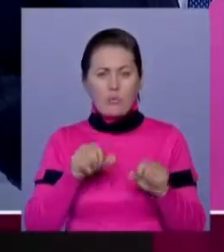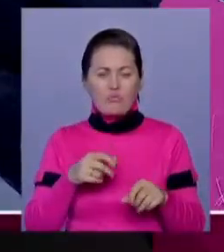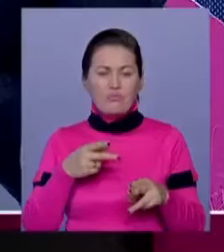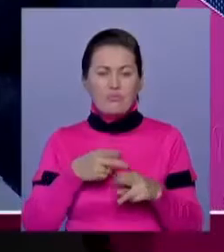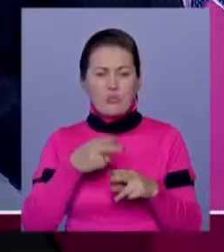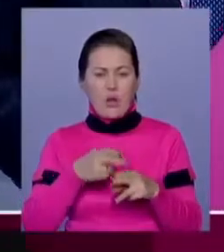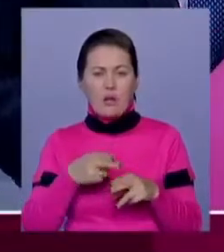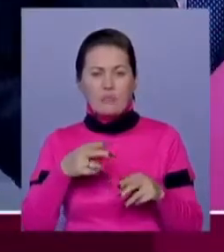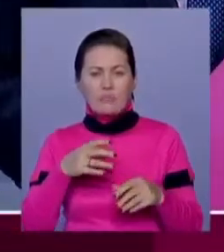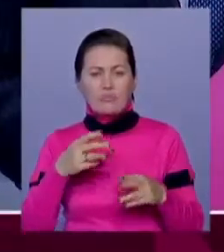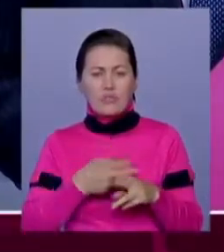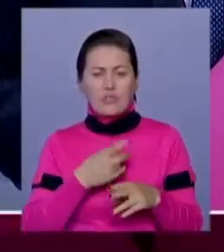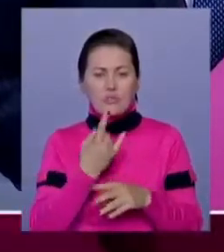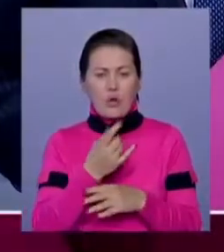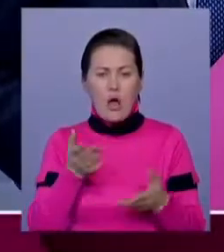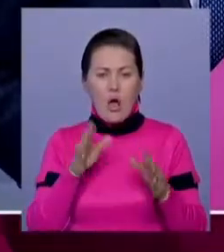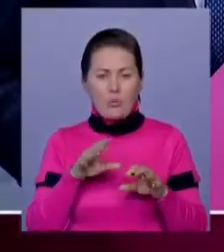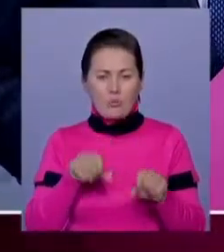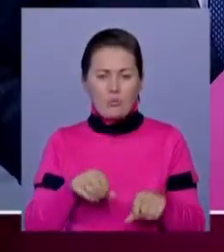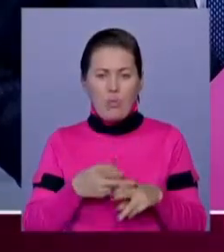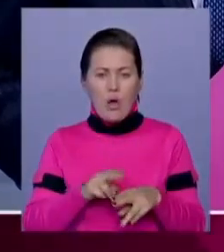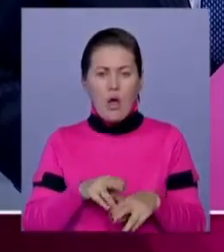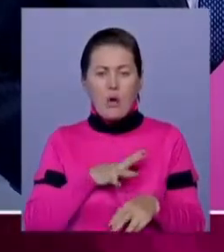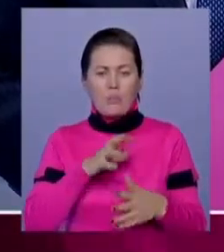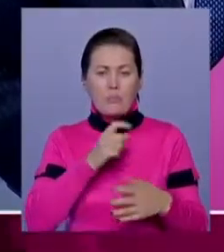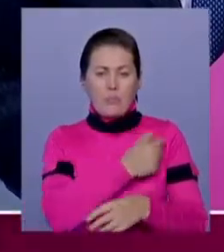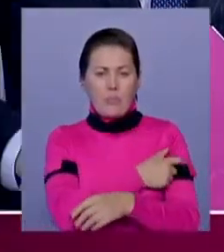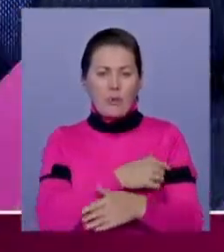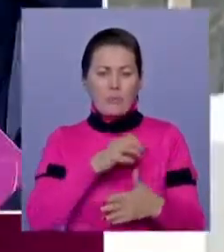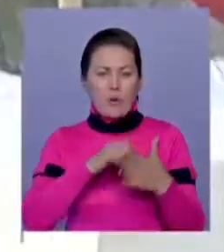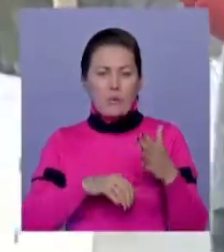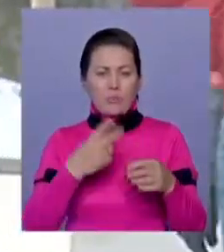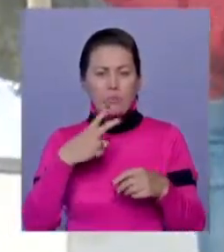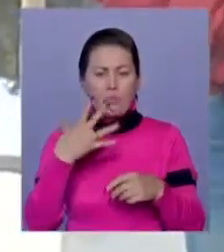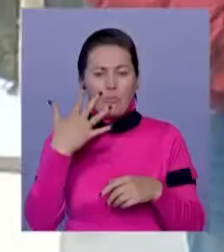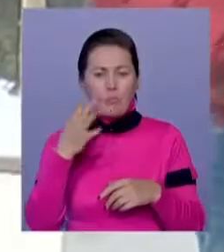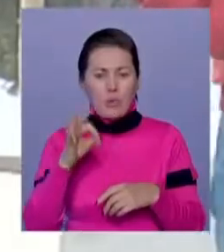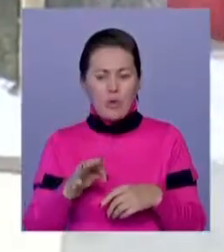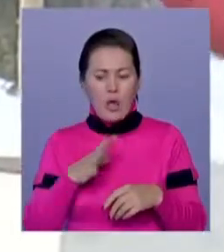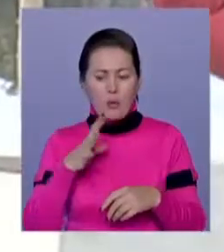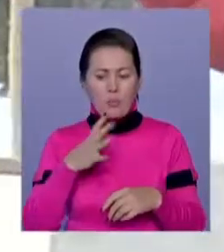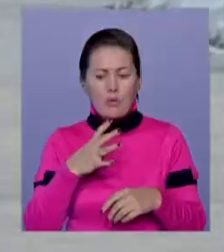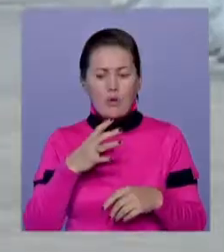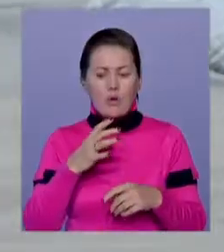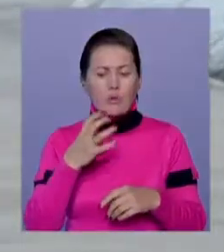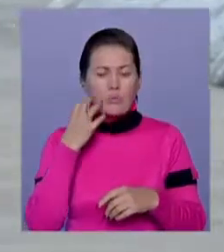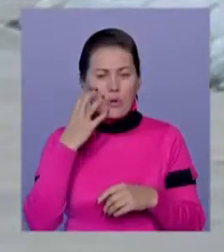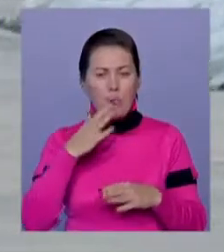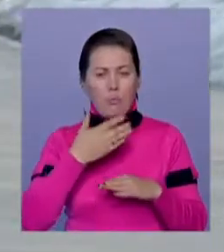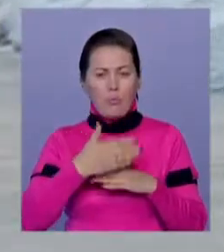екені қаншалықты ескеріліп жатыр. Дәрігерлердің өзі жасанды түсік жасатқан қыздардың 25% бала сүйе алмайды деп